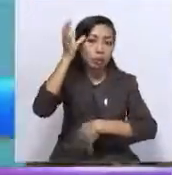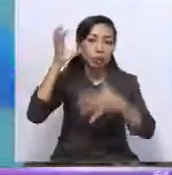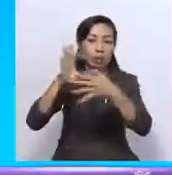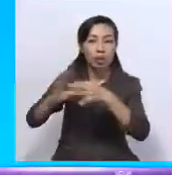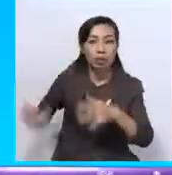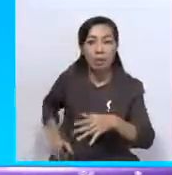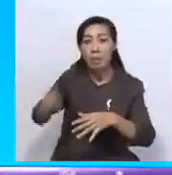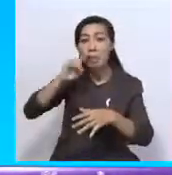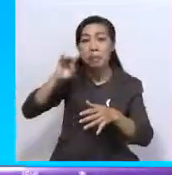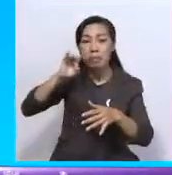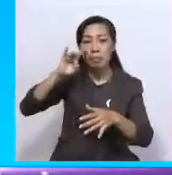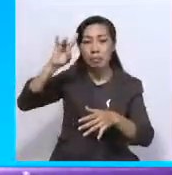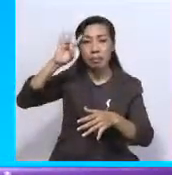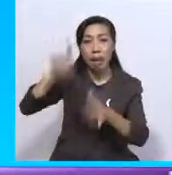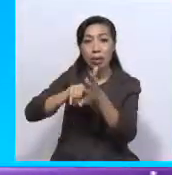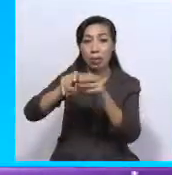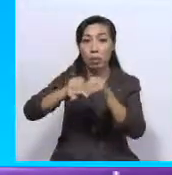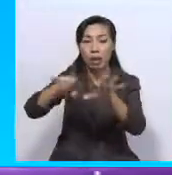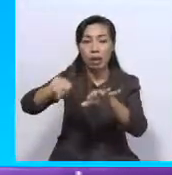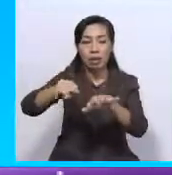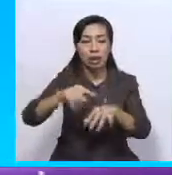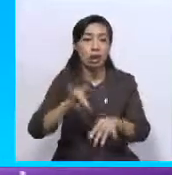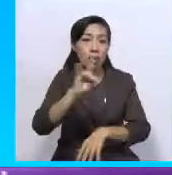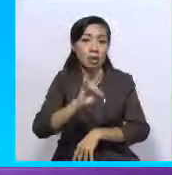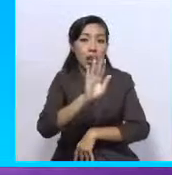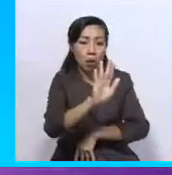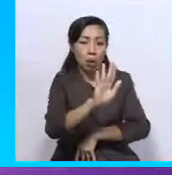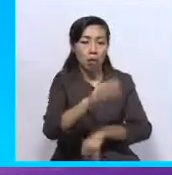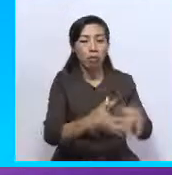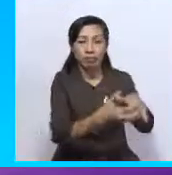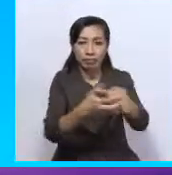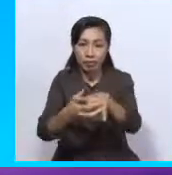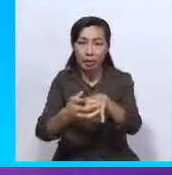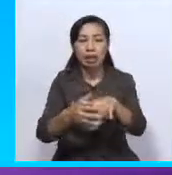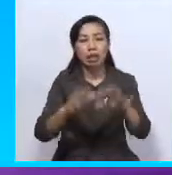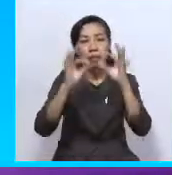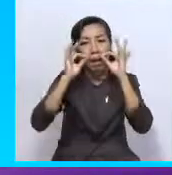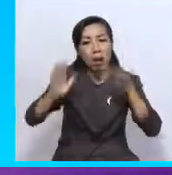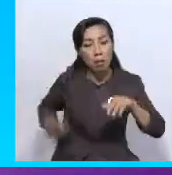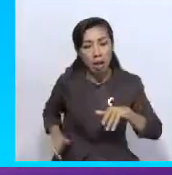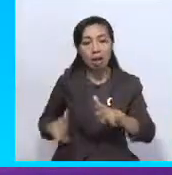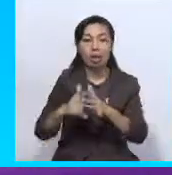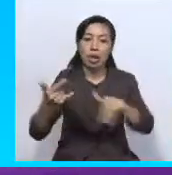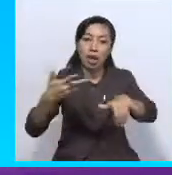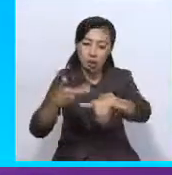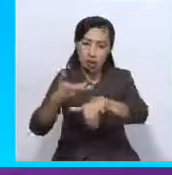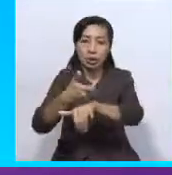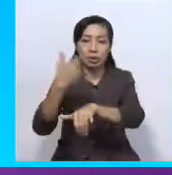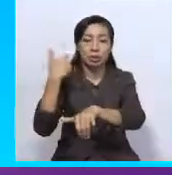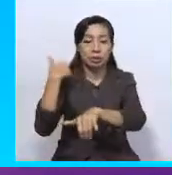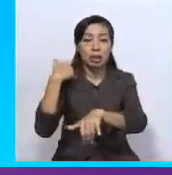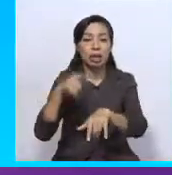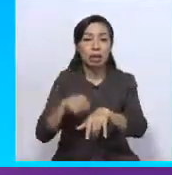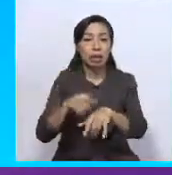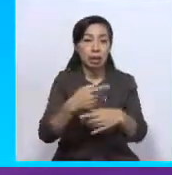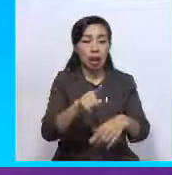พร้อมทั้งให้บริการฉีดวัคซีนป้องกันโรคนะครับแก่สัตว์เลี้ยงโดยมีประชาชนนำสุนัขและแมวมารับบริการเป็นจำนวนมากส่วนสุนั